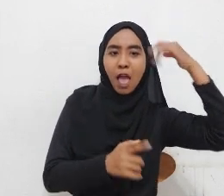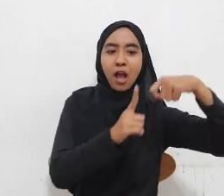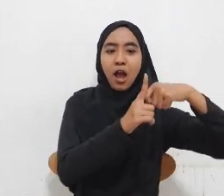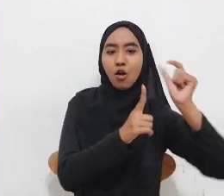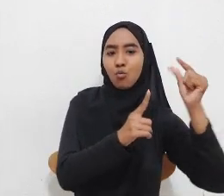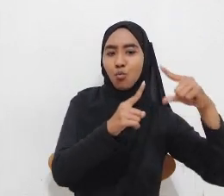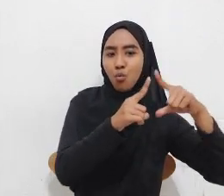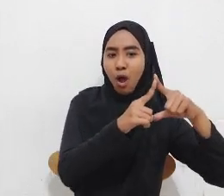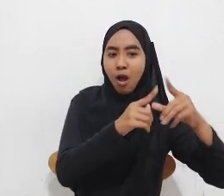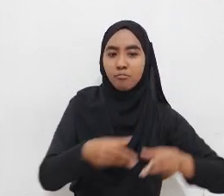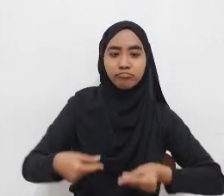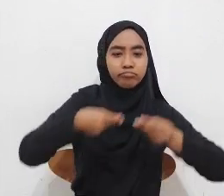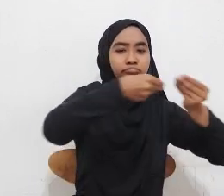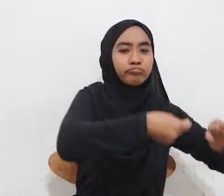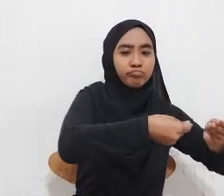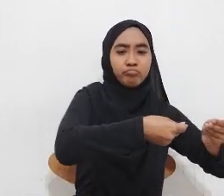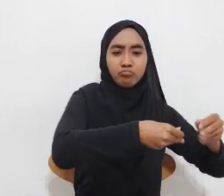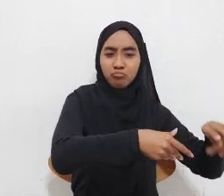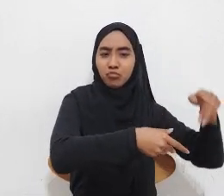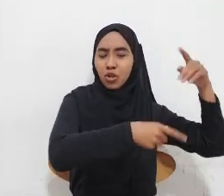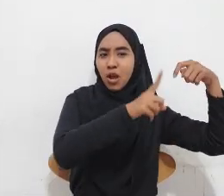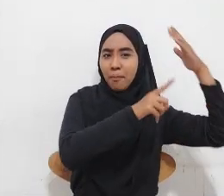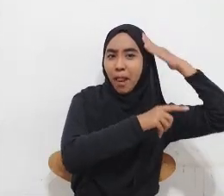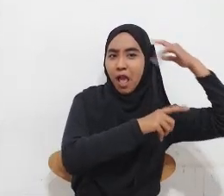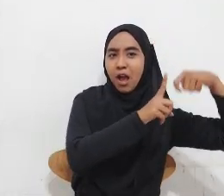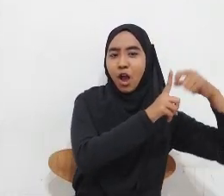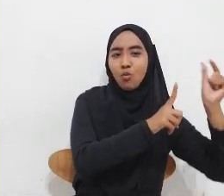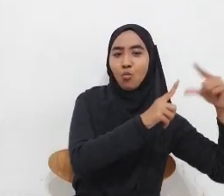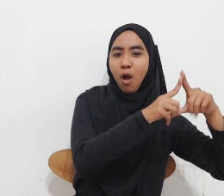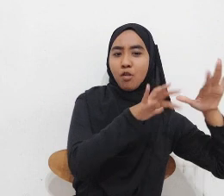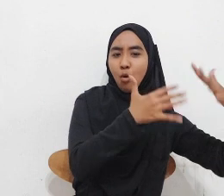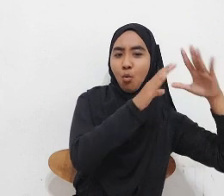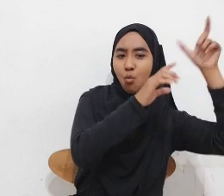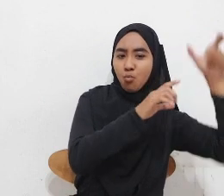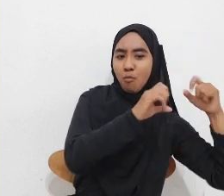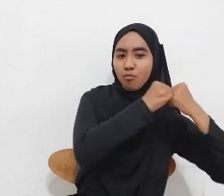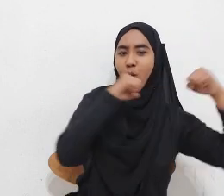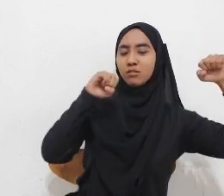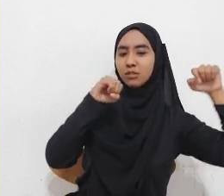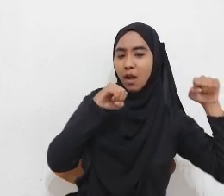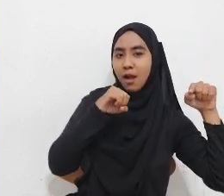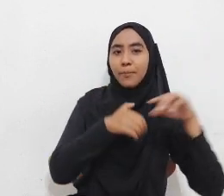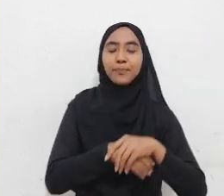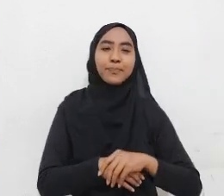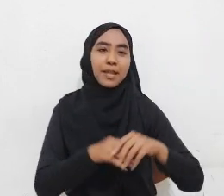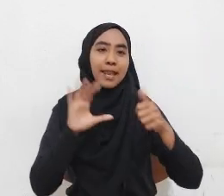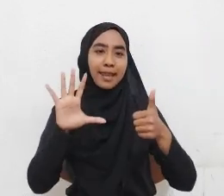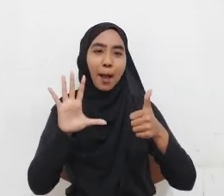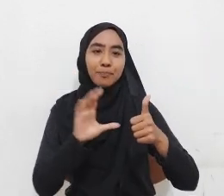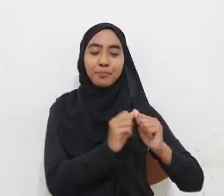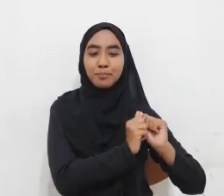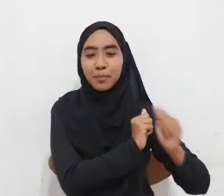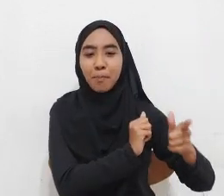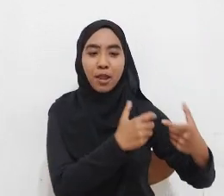kepala KUA atau orang yang dikuasakan untuk mengajukan gugatan. 6. Membayar